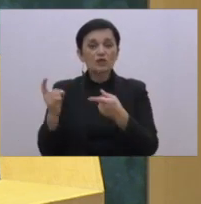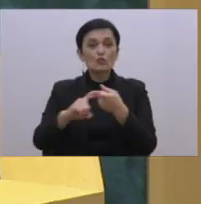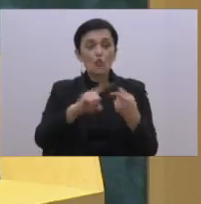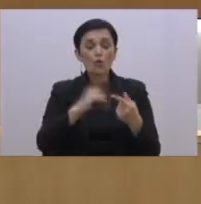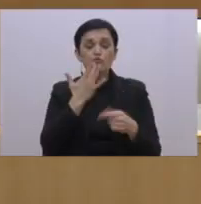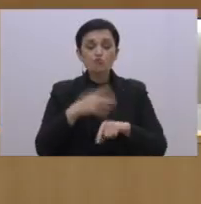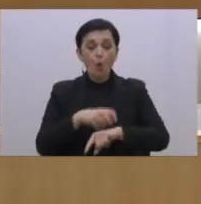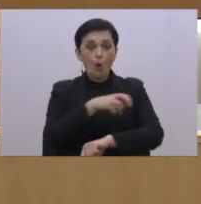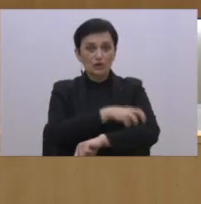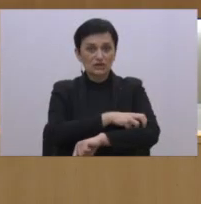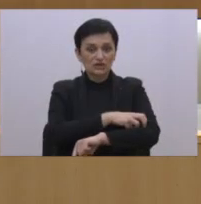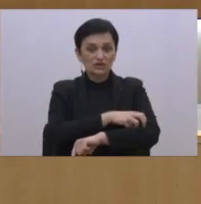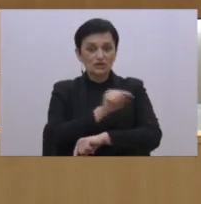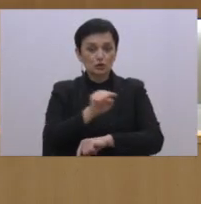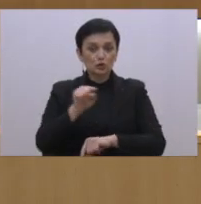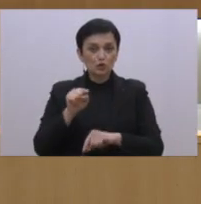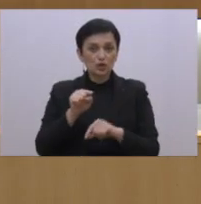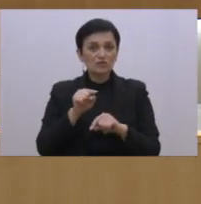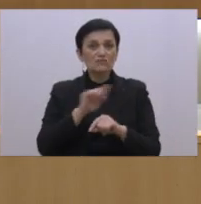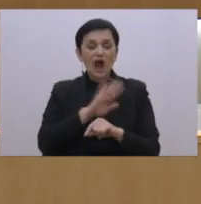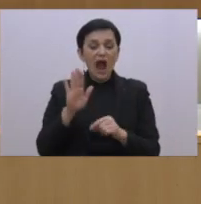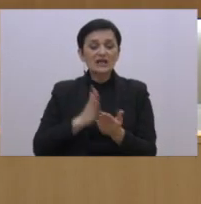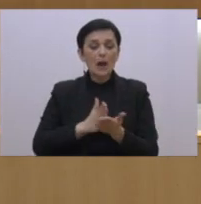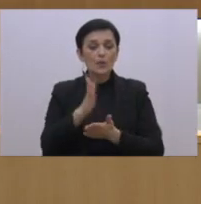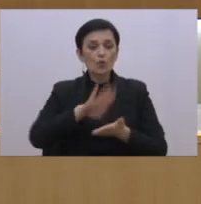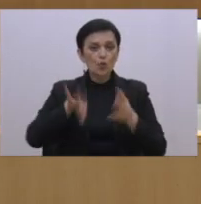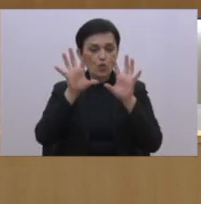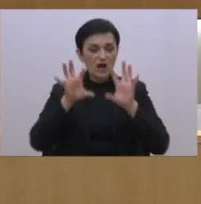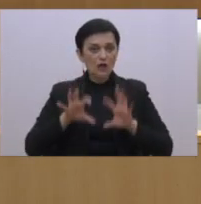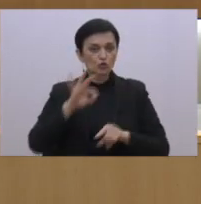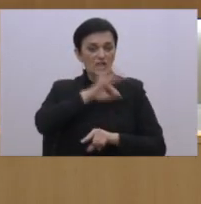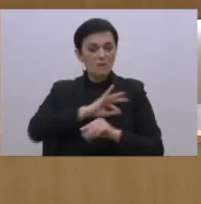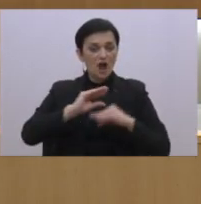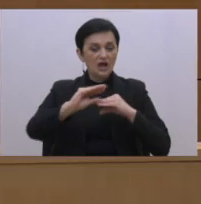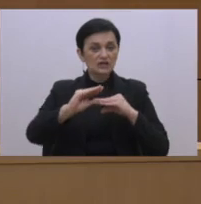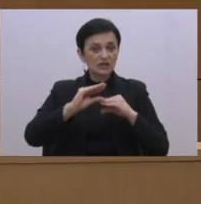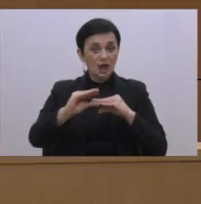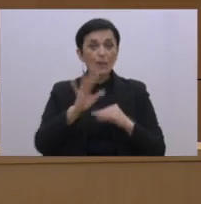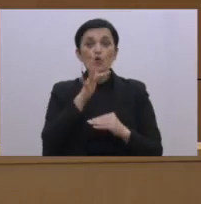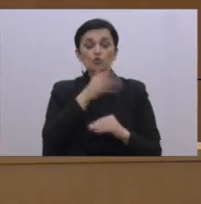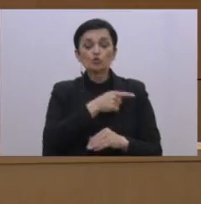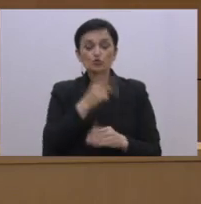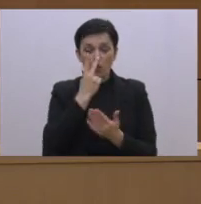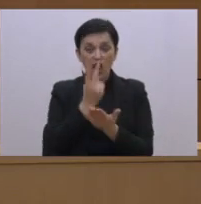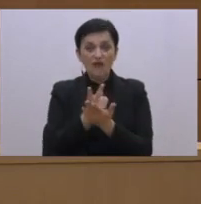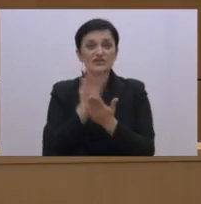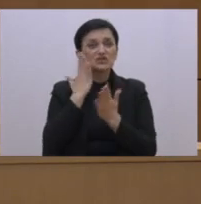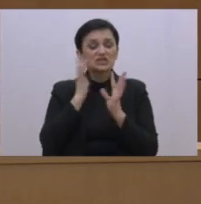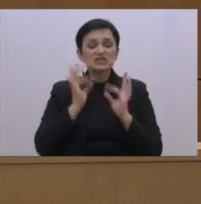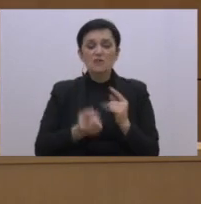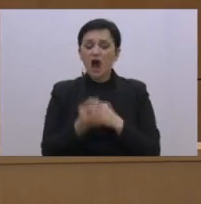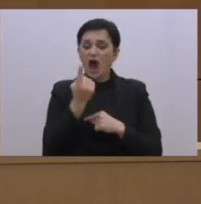პარტიებს რიგ შემთხვევაში არამიზნობრივად და უკანონოდ ხმარდება. დრომ გვიჩვენა, რომ სიმართლე არ